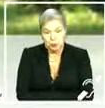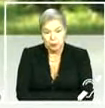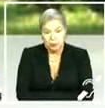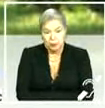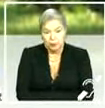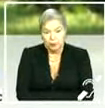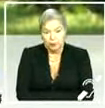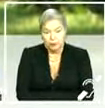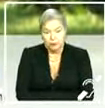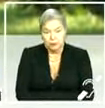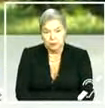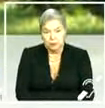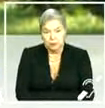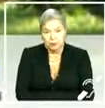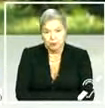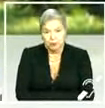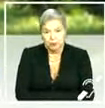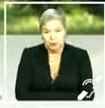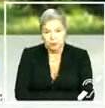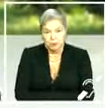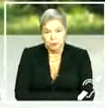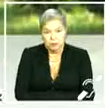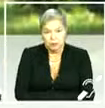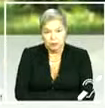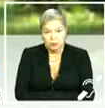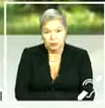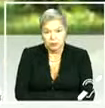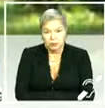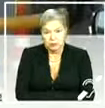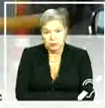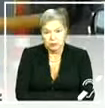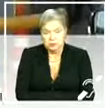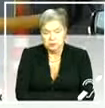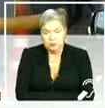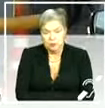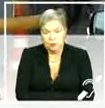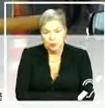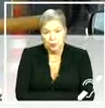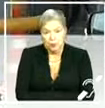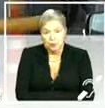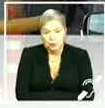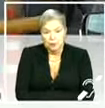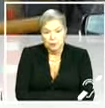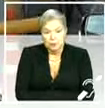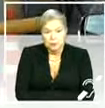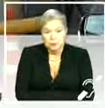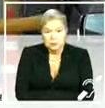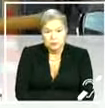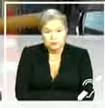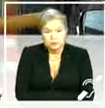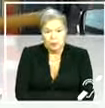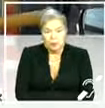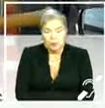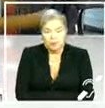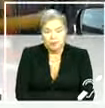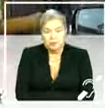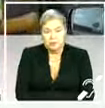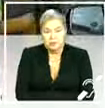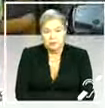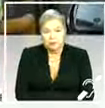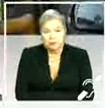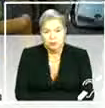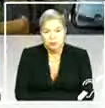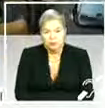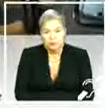по ценам относительно ограниченным. Ведь розничные цены были меньше, чем цены в опте. И для компании зачастую было